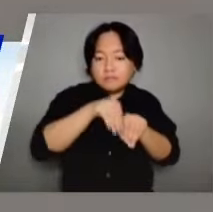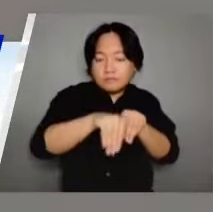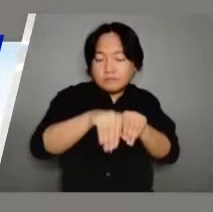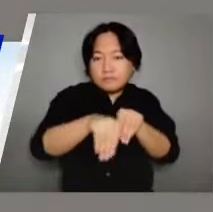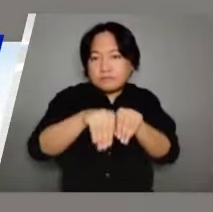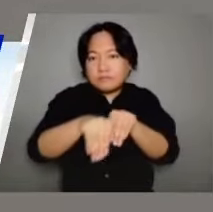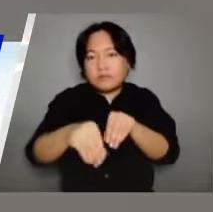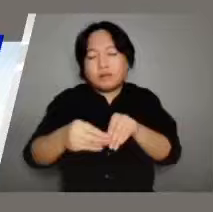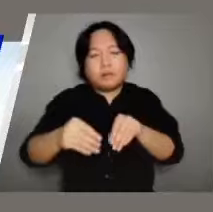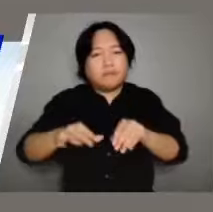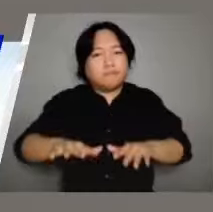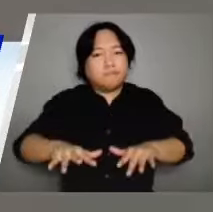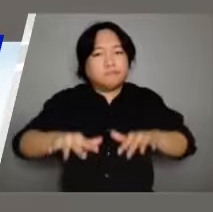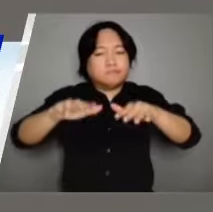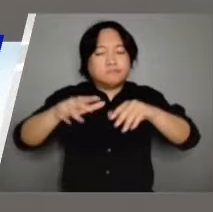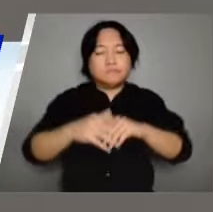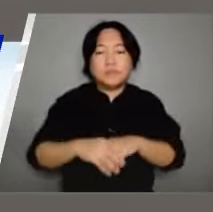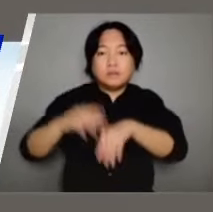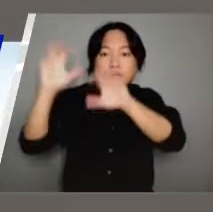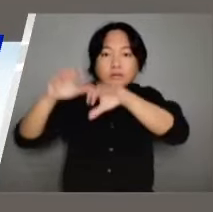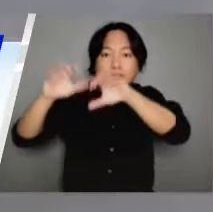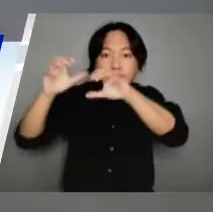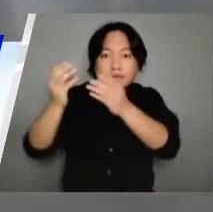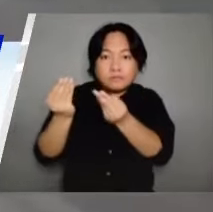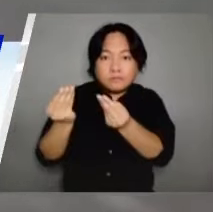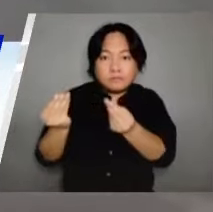humupa rin ang baha at muli ng nadaanan ng mga kalsada.